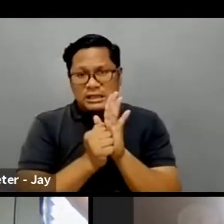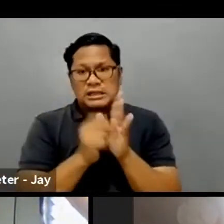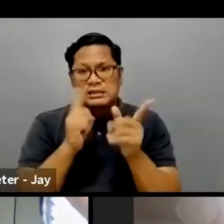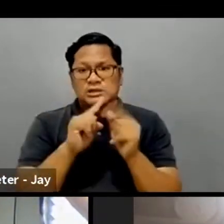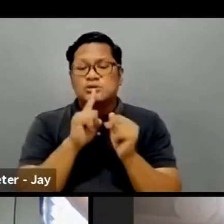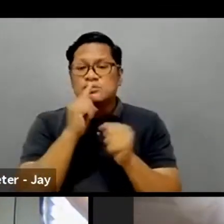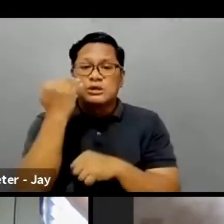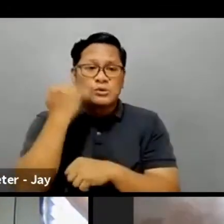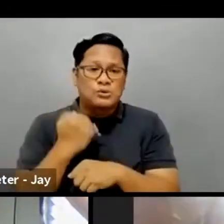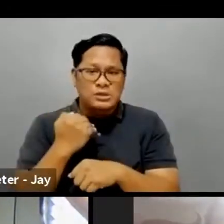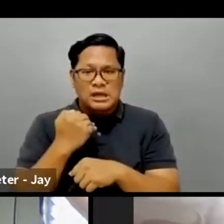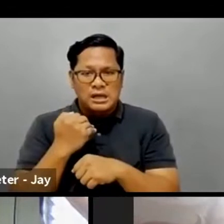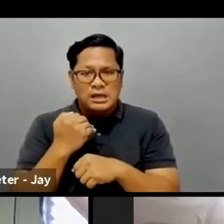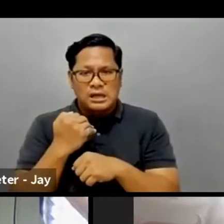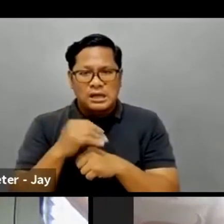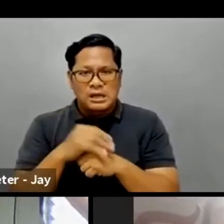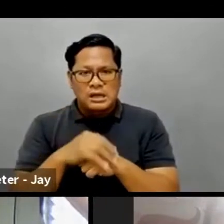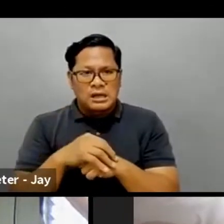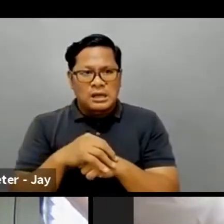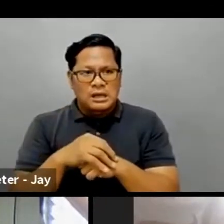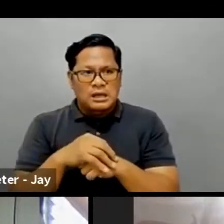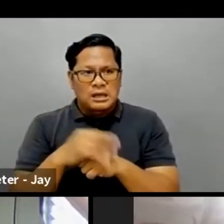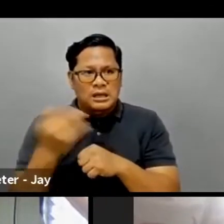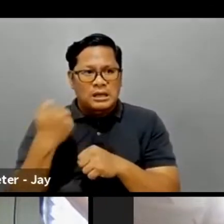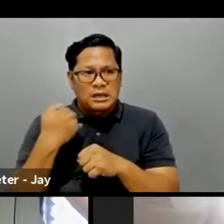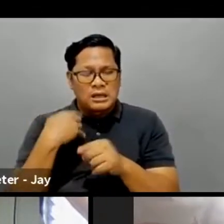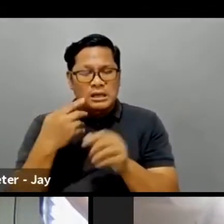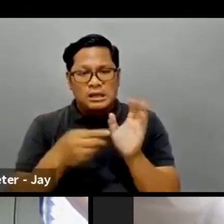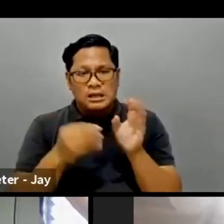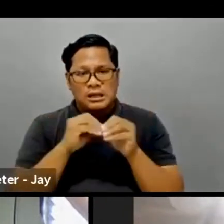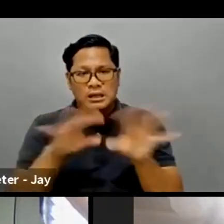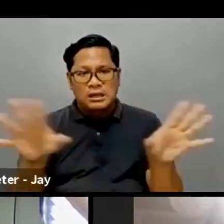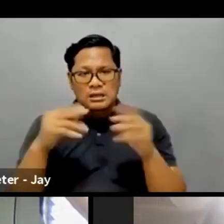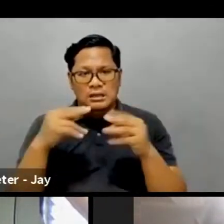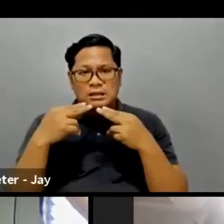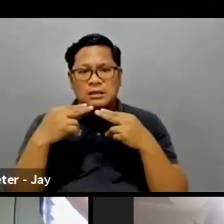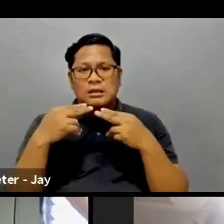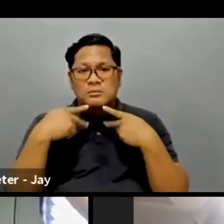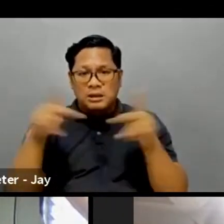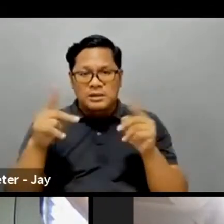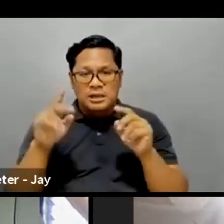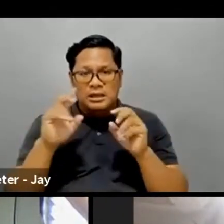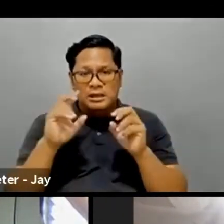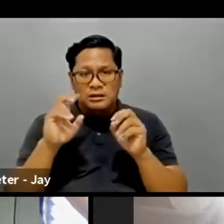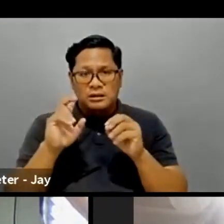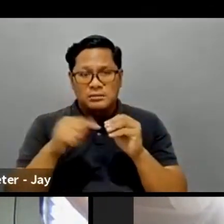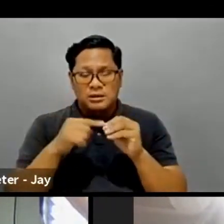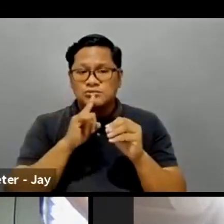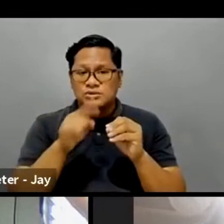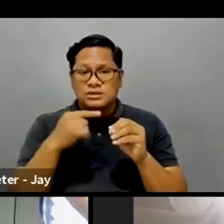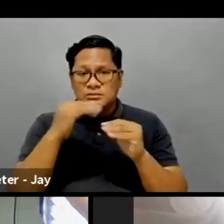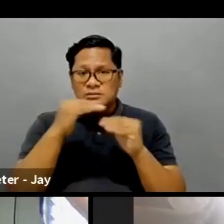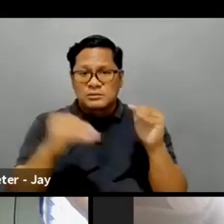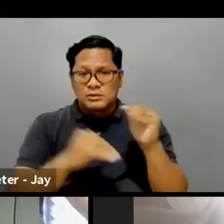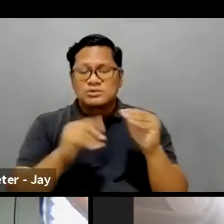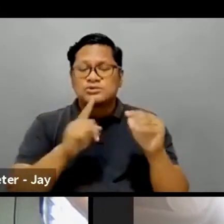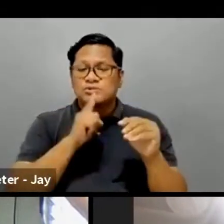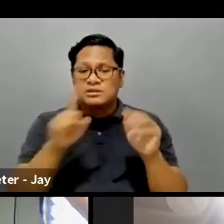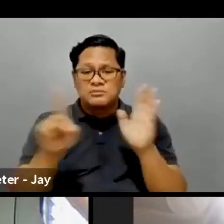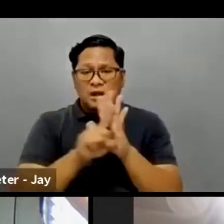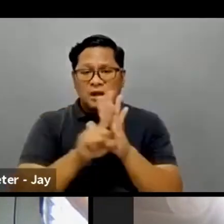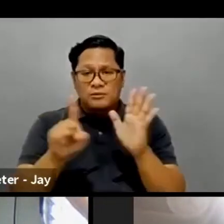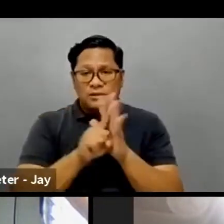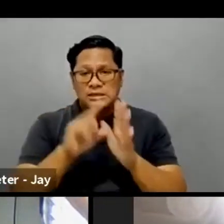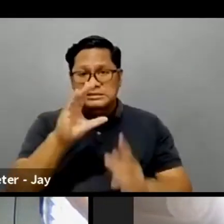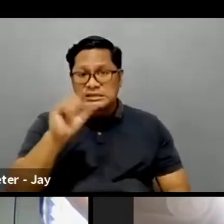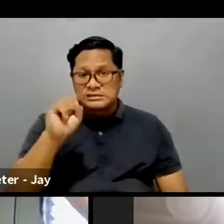talagang hindi lumalabas sa public, no, tungkol dito. Ang alam ko rin ang demotion ay bawal ng Civil Service